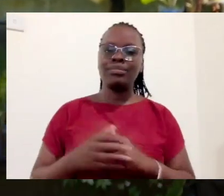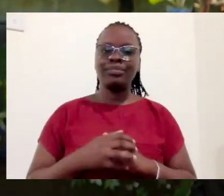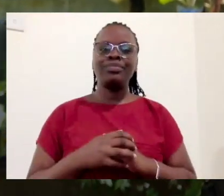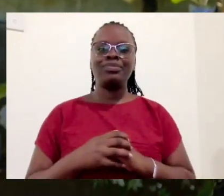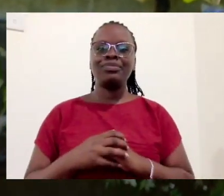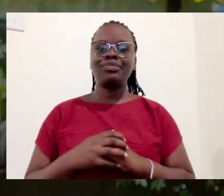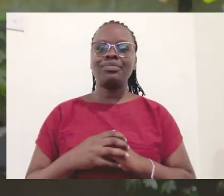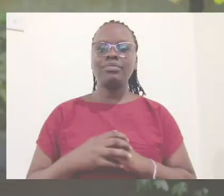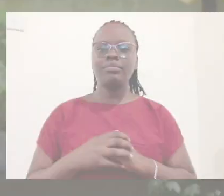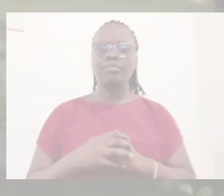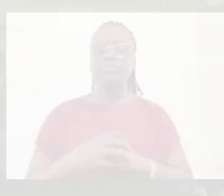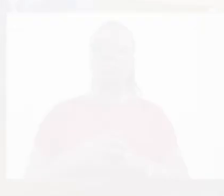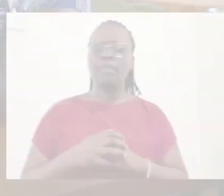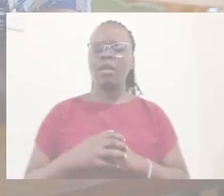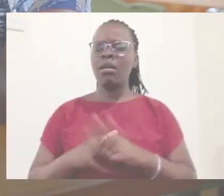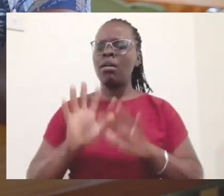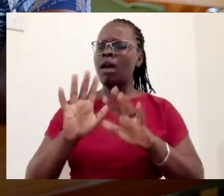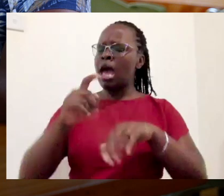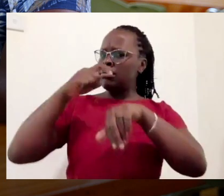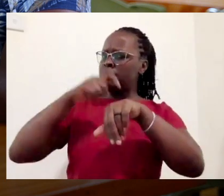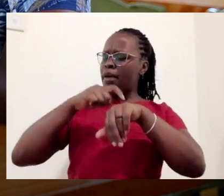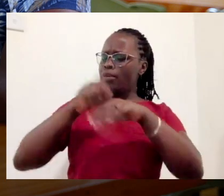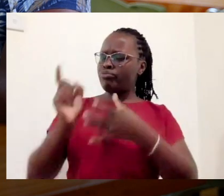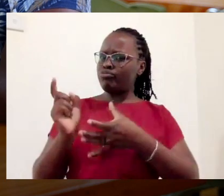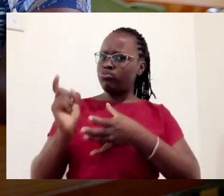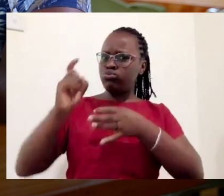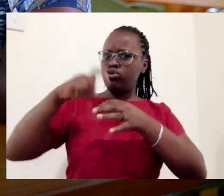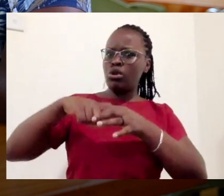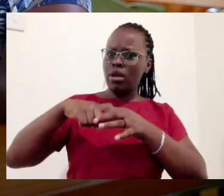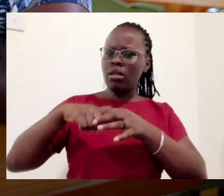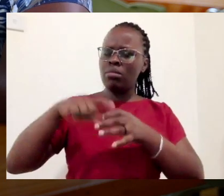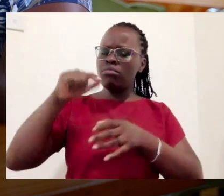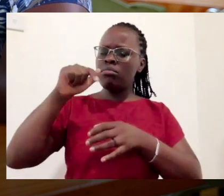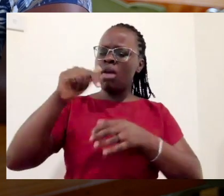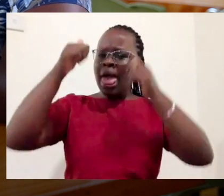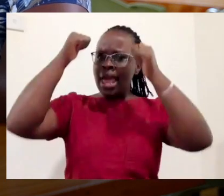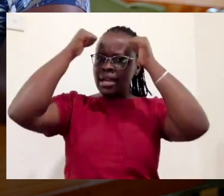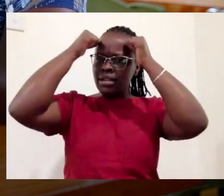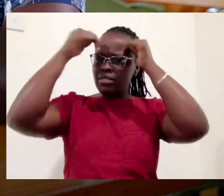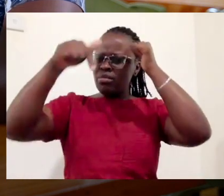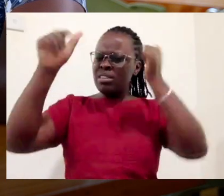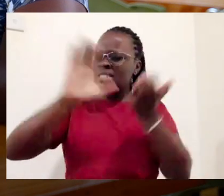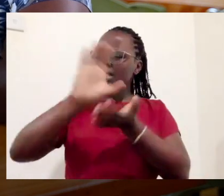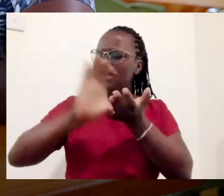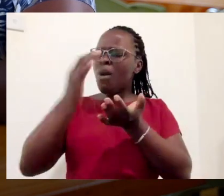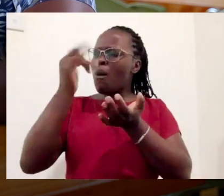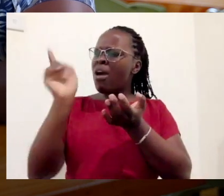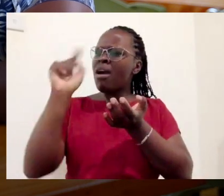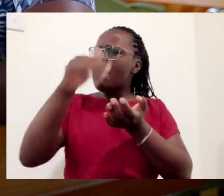nyumbani. Na unaweza tukwambia wakati ambapo ulijiunga na mradi huu wa AMS, nini kilikuleta